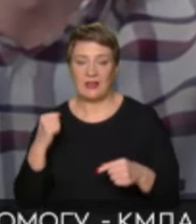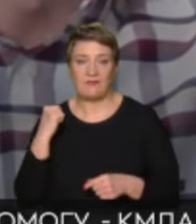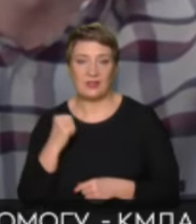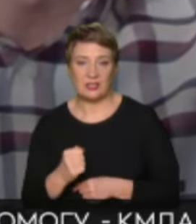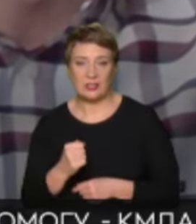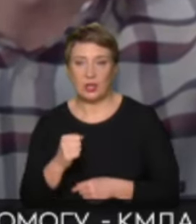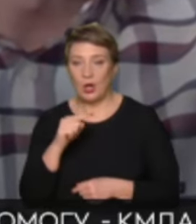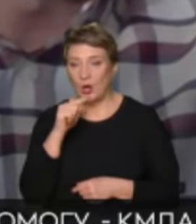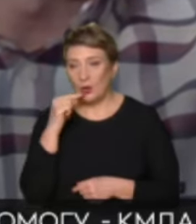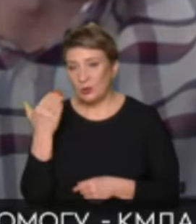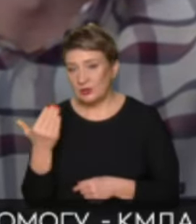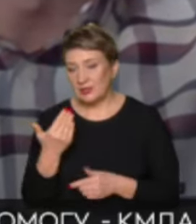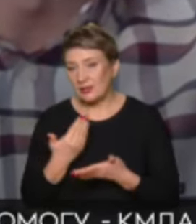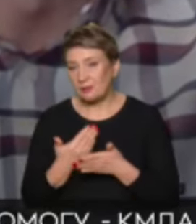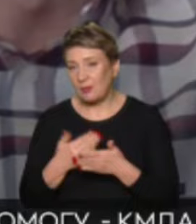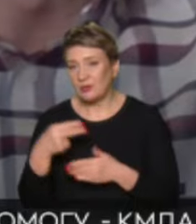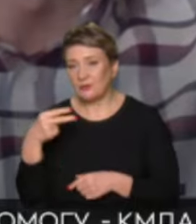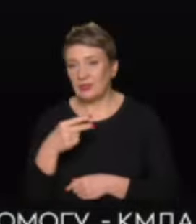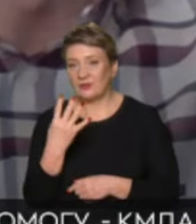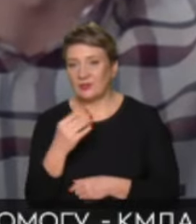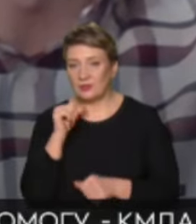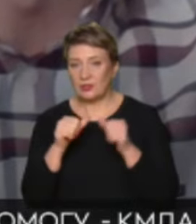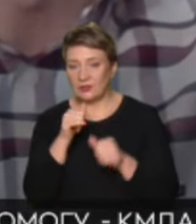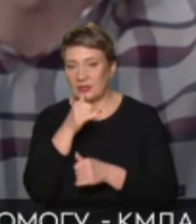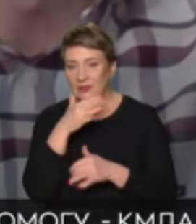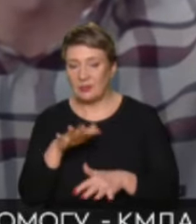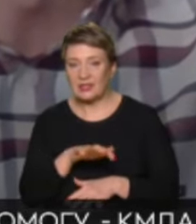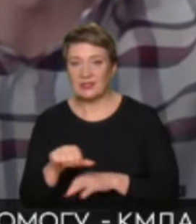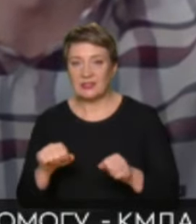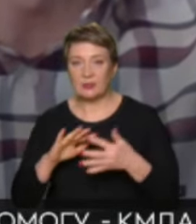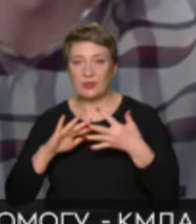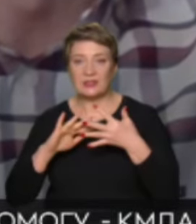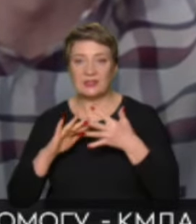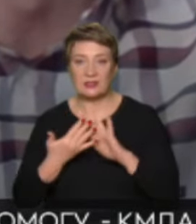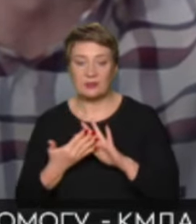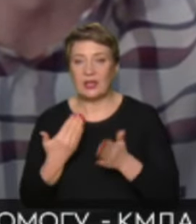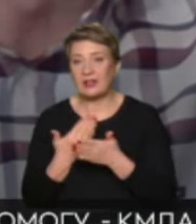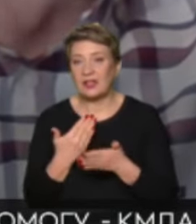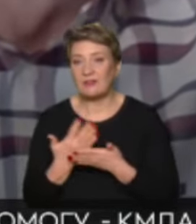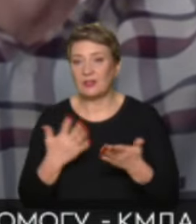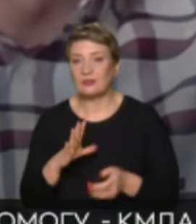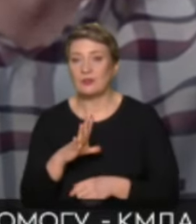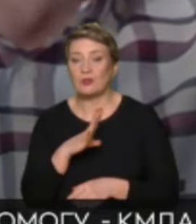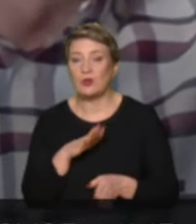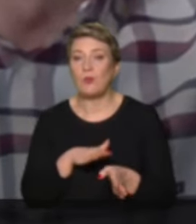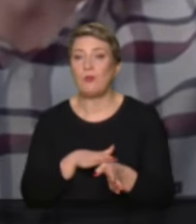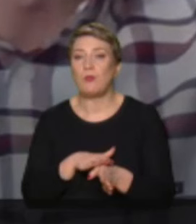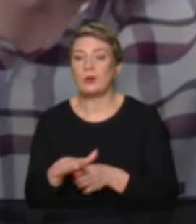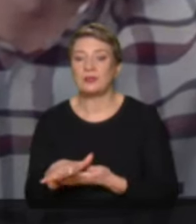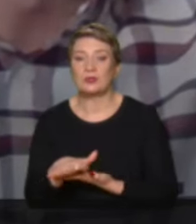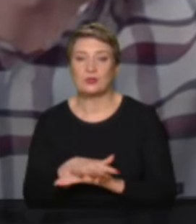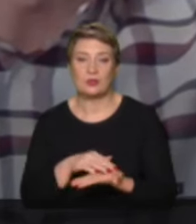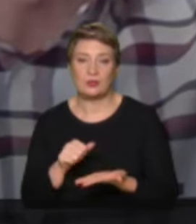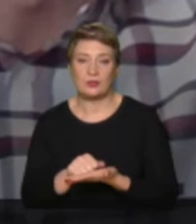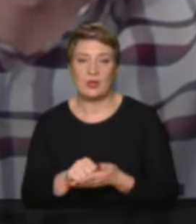і в 2024 році не змогли б захопити це село Крахмальне, навіть якби воно було повністю зруйновано. Так